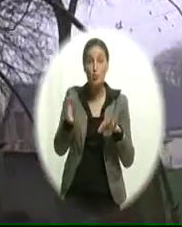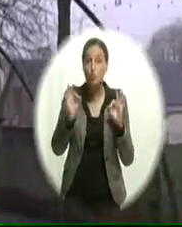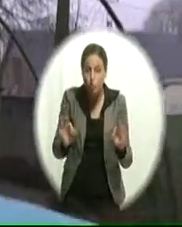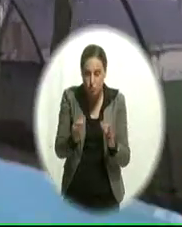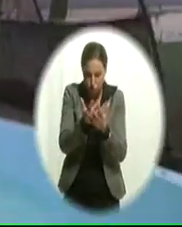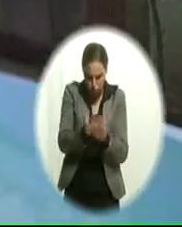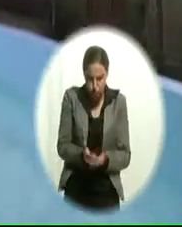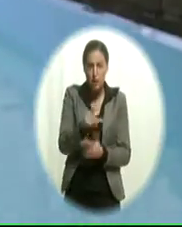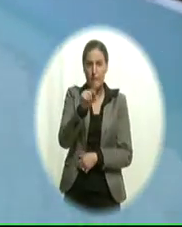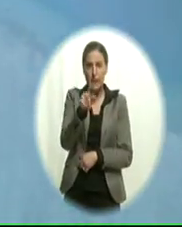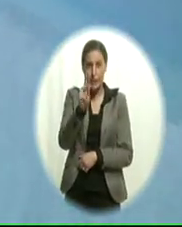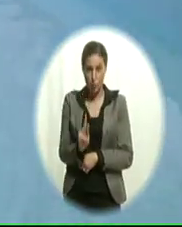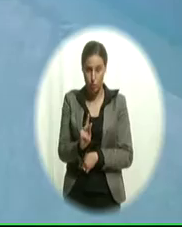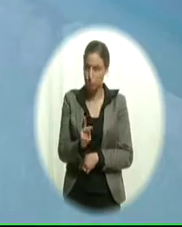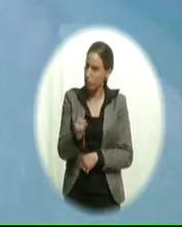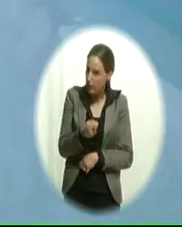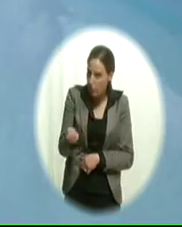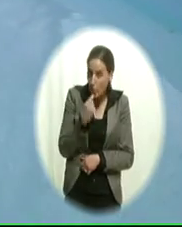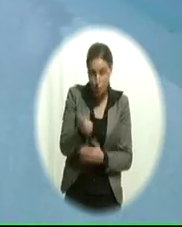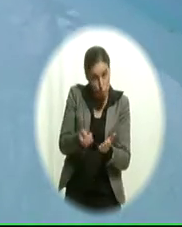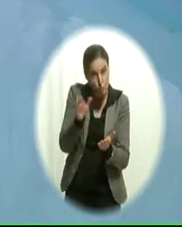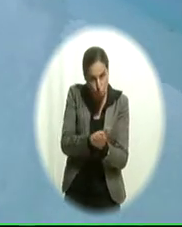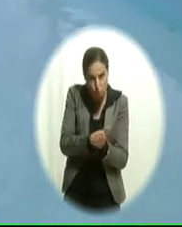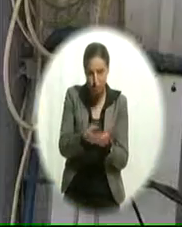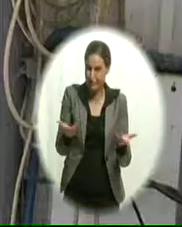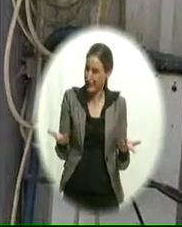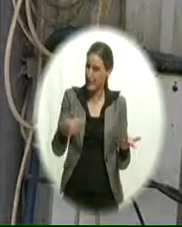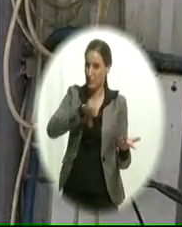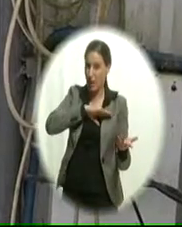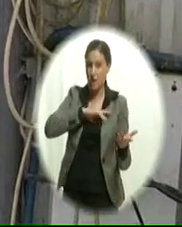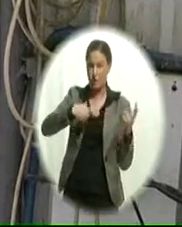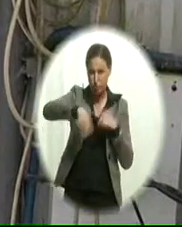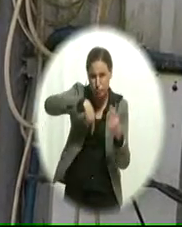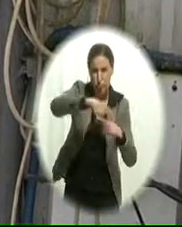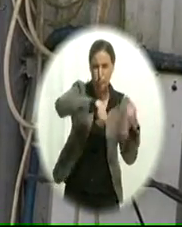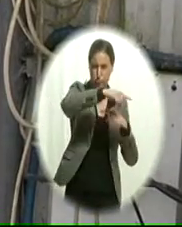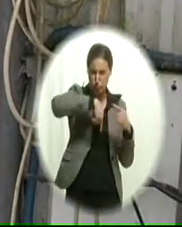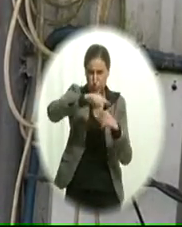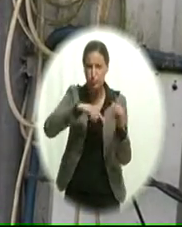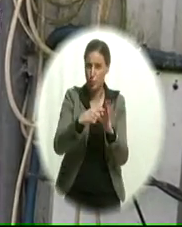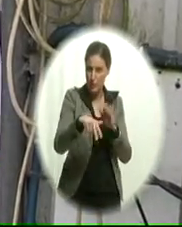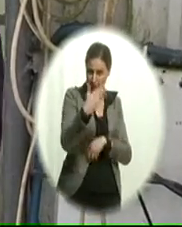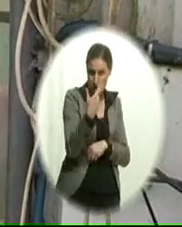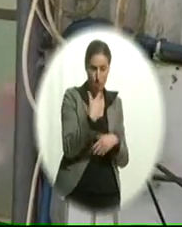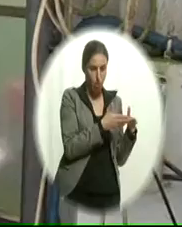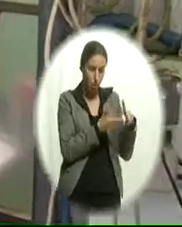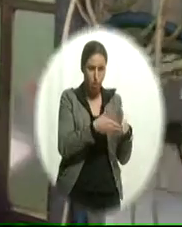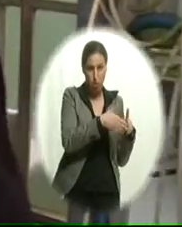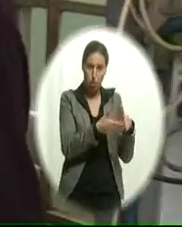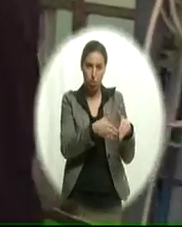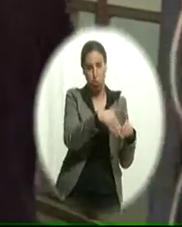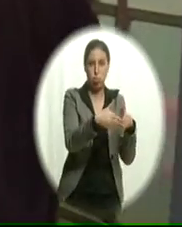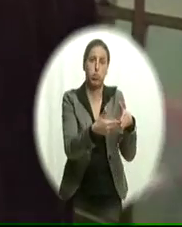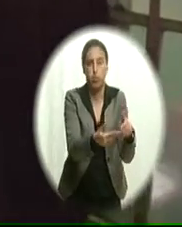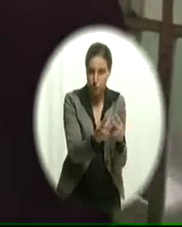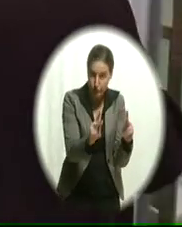double. Victime des tempêtes de décembre 2013, il a dérivé depuis les côtes britanniques et s'est échoué épuisé à Saint-Malo. Depuis